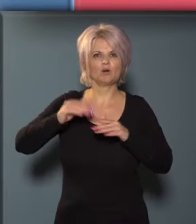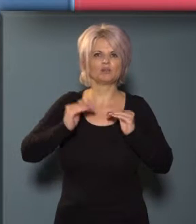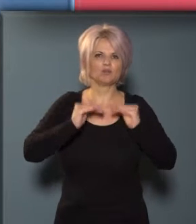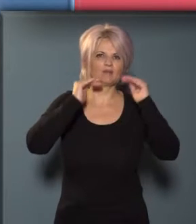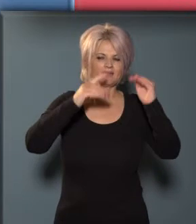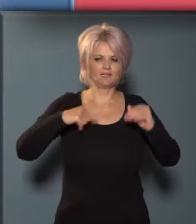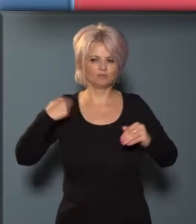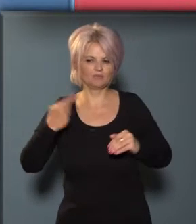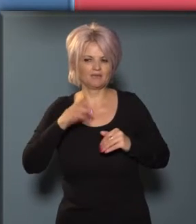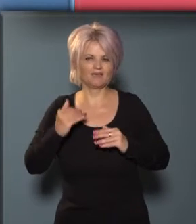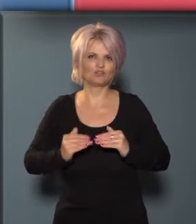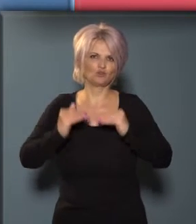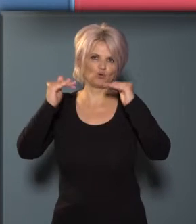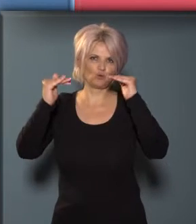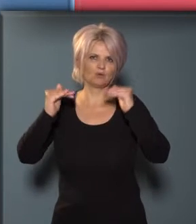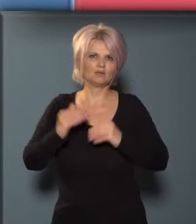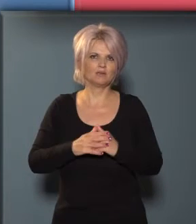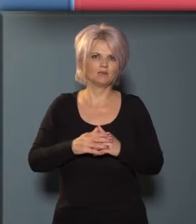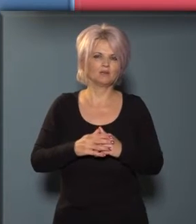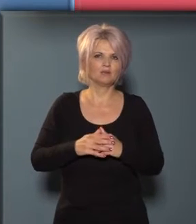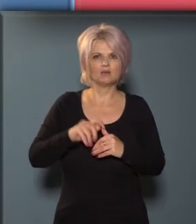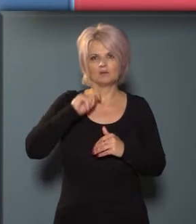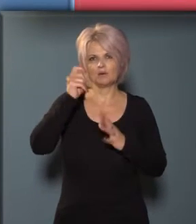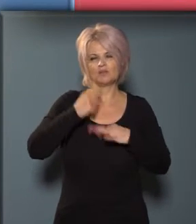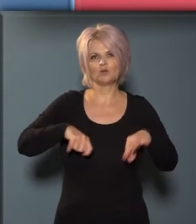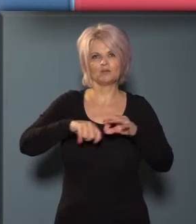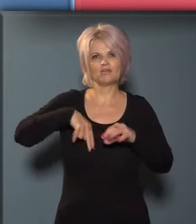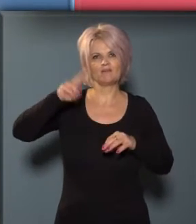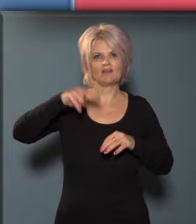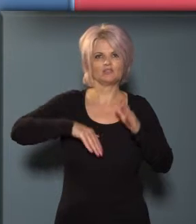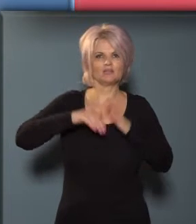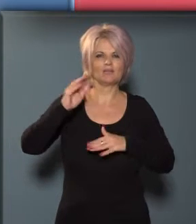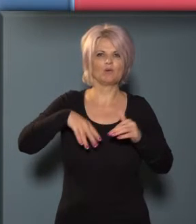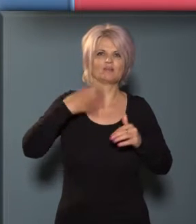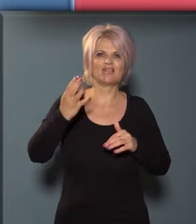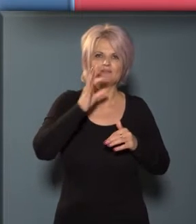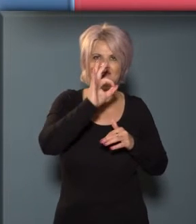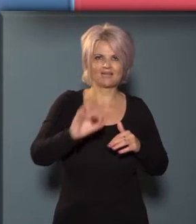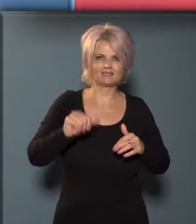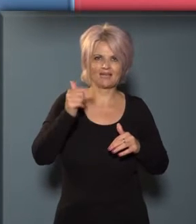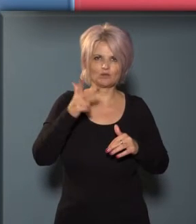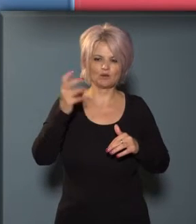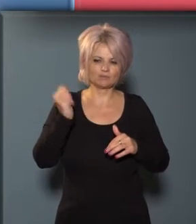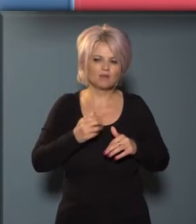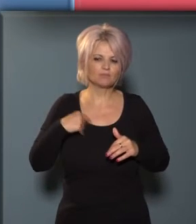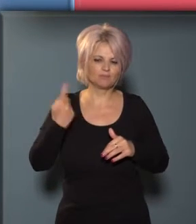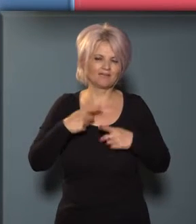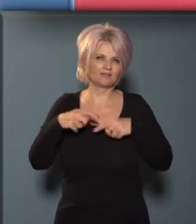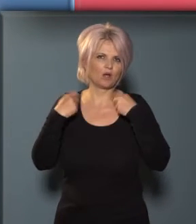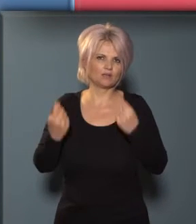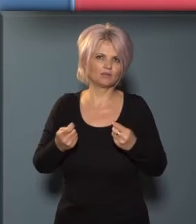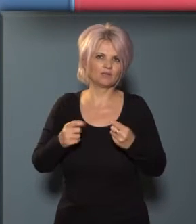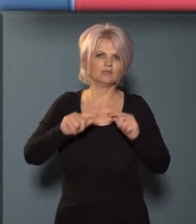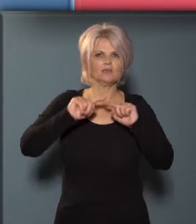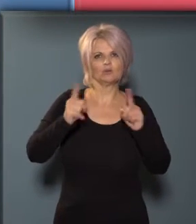is, hiszen a hazai festékipar több mint harmadát, közel 40%-át mi adjuk. Így természetesen